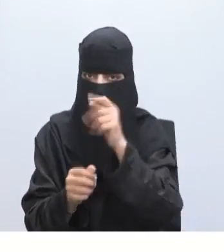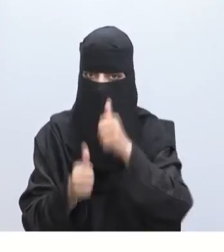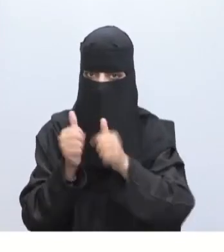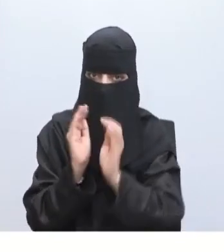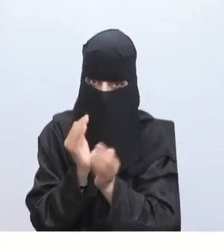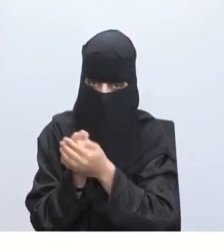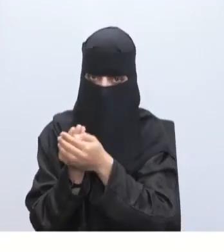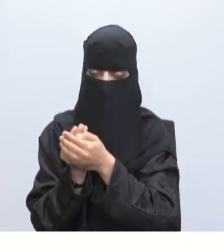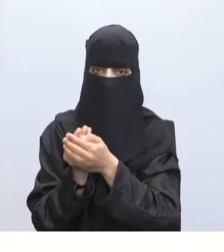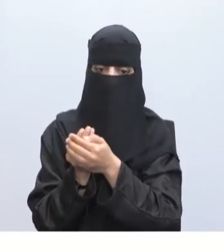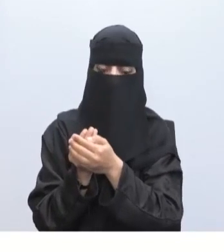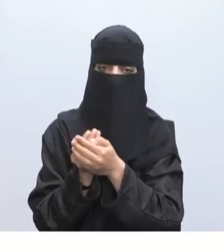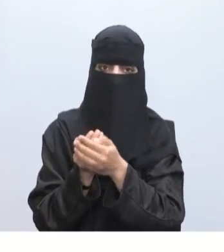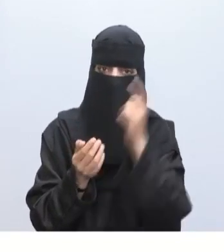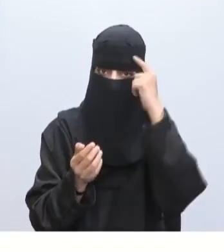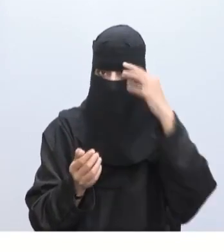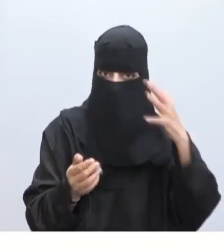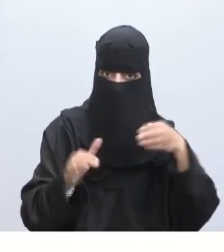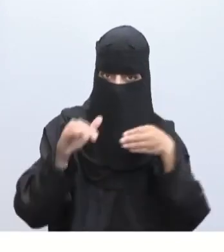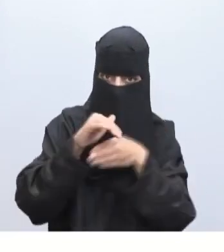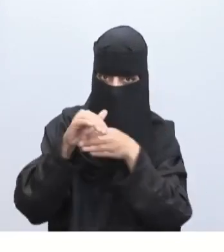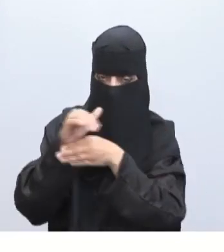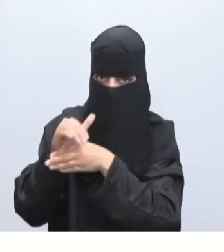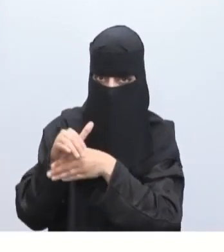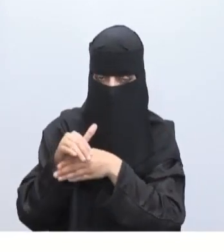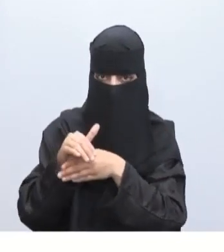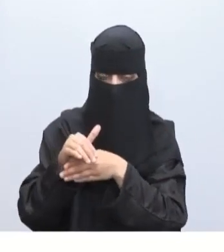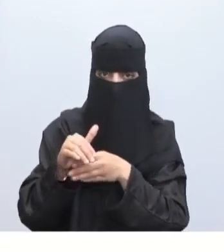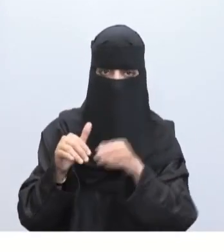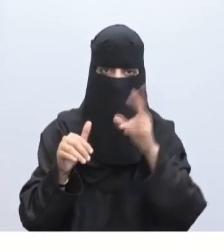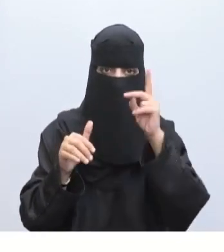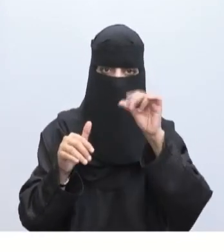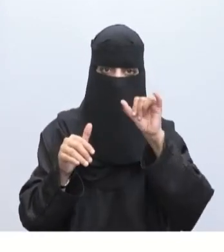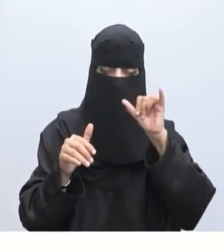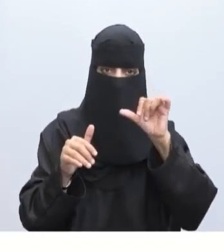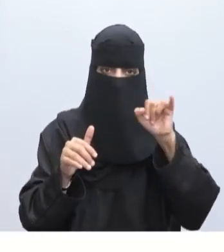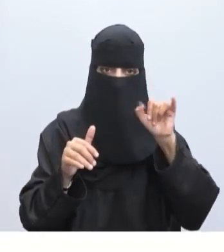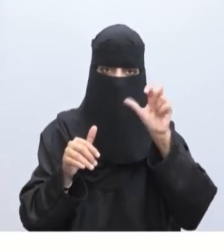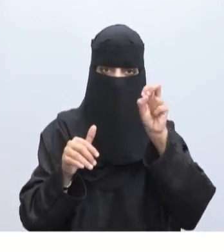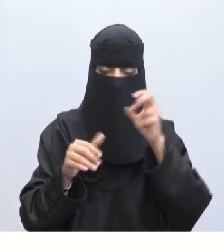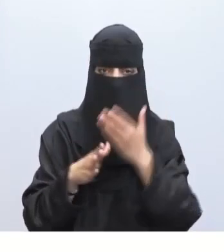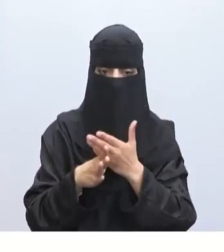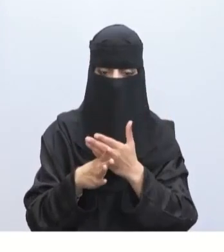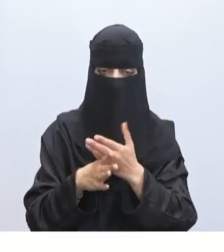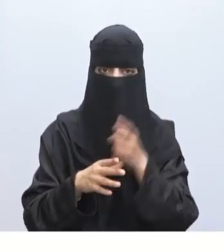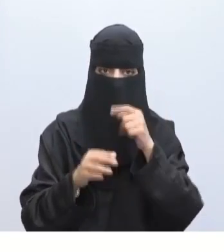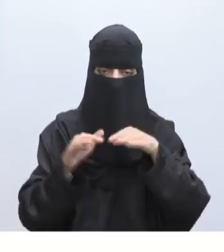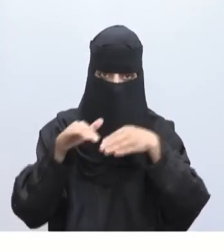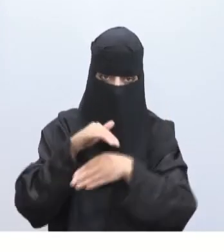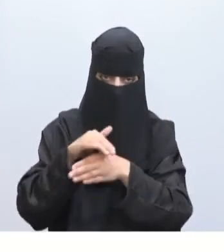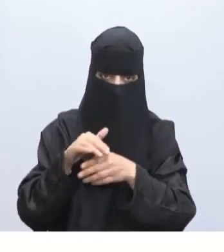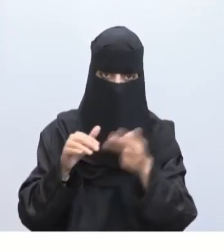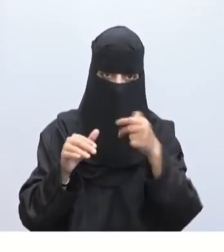احد المغارات الموجوده او احد الكهوف الموجوده في جبل طويق وهي مغاره عليه وبعدها